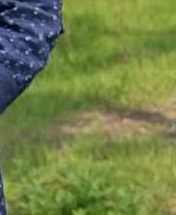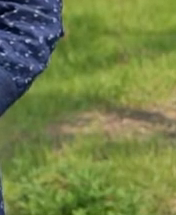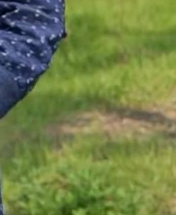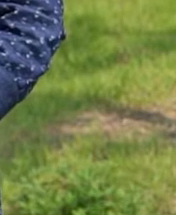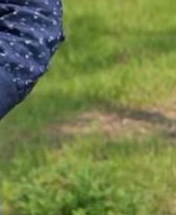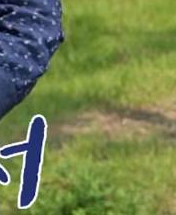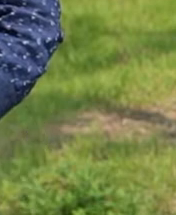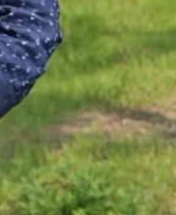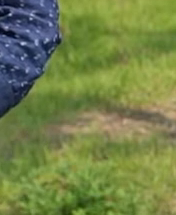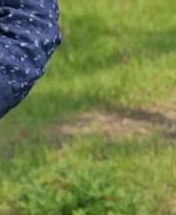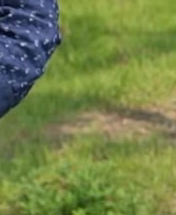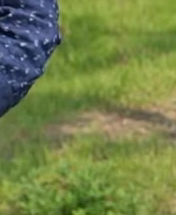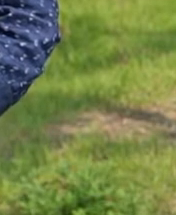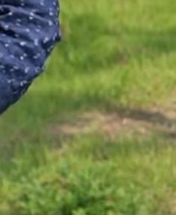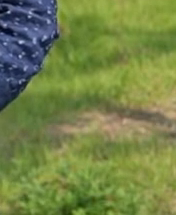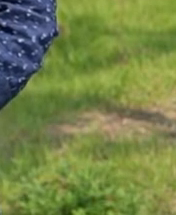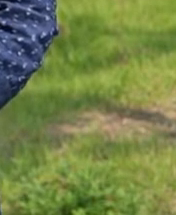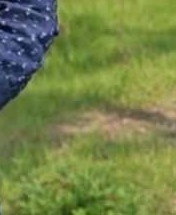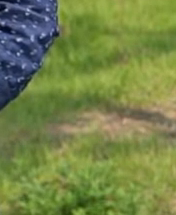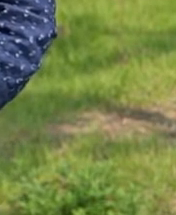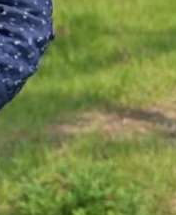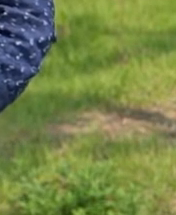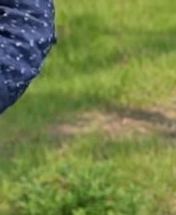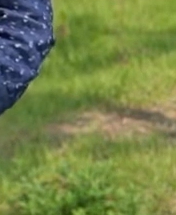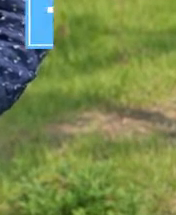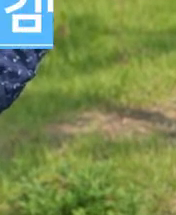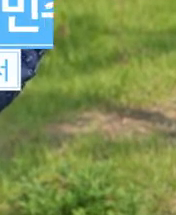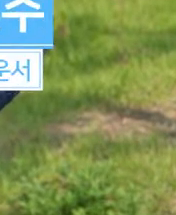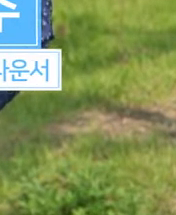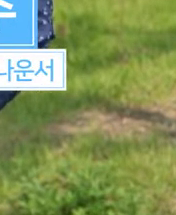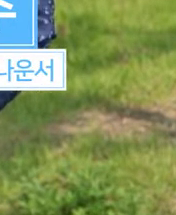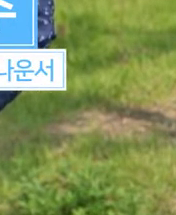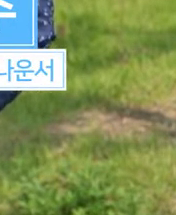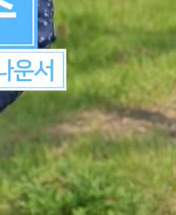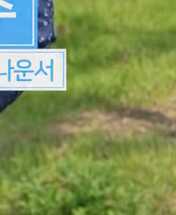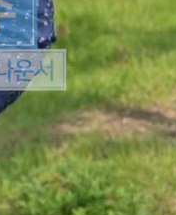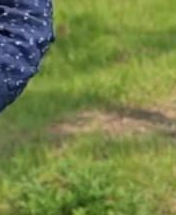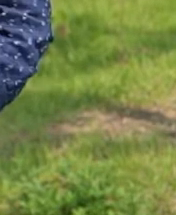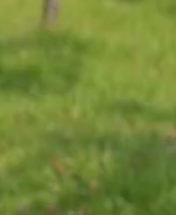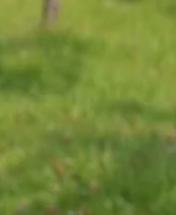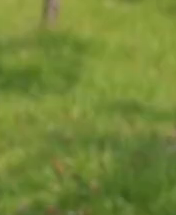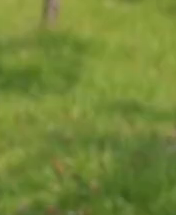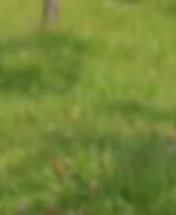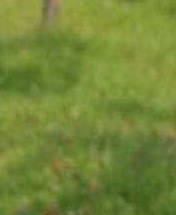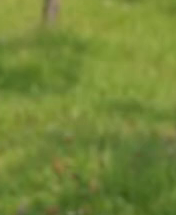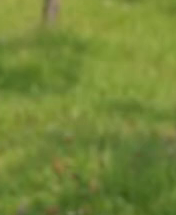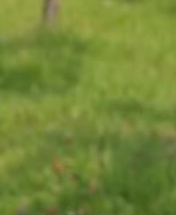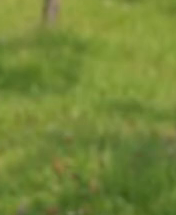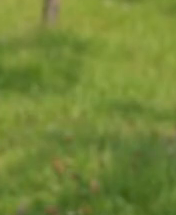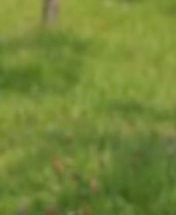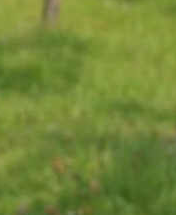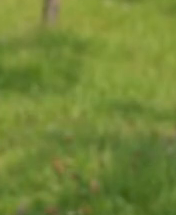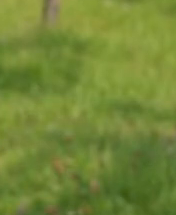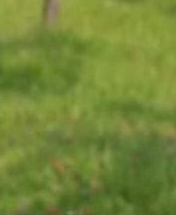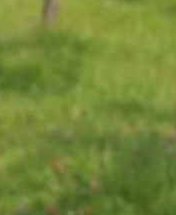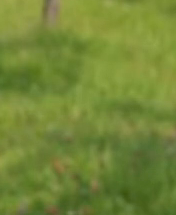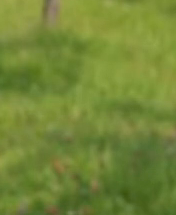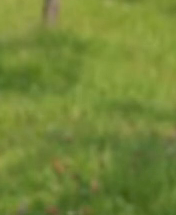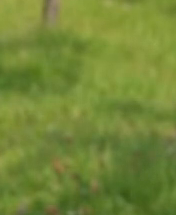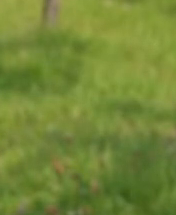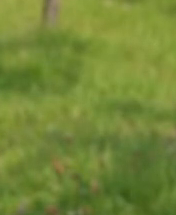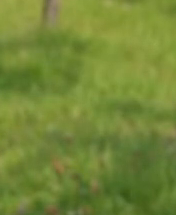안녕하세요. 조화로운 성장, 삶이 아름다운 강서, 아이강서TV 김민주입니다. 강서구가 행정안전부